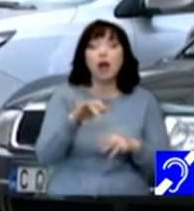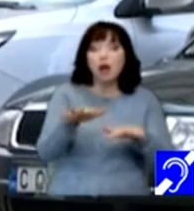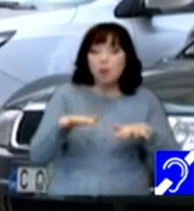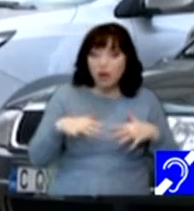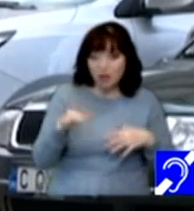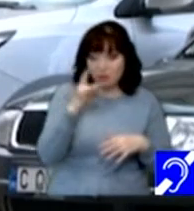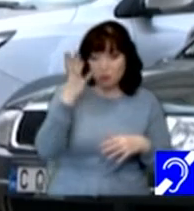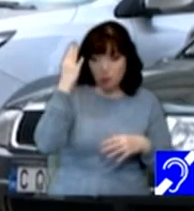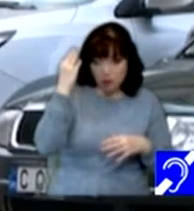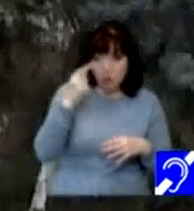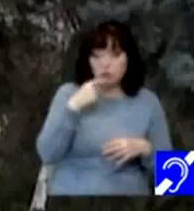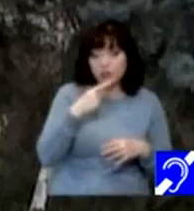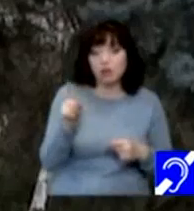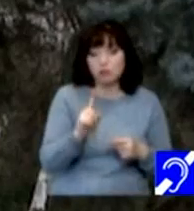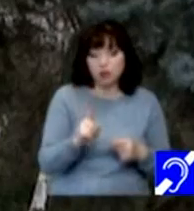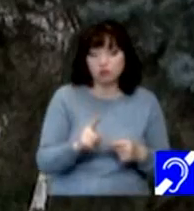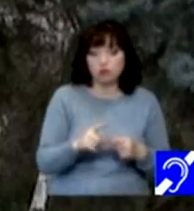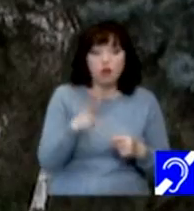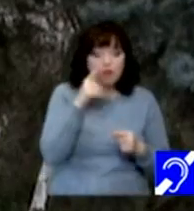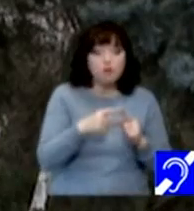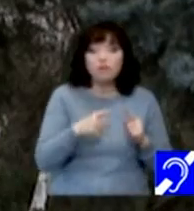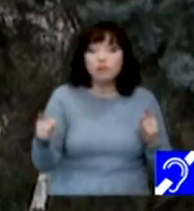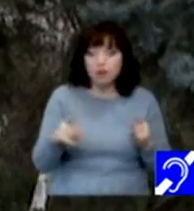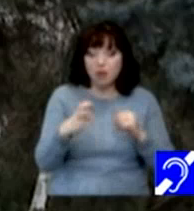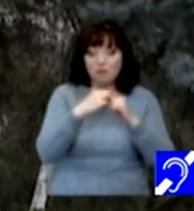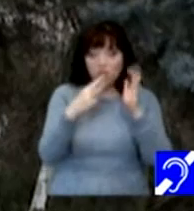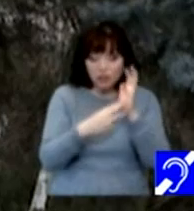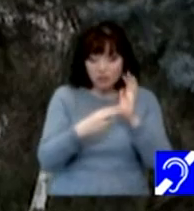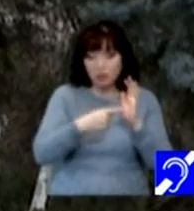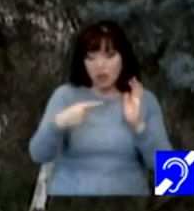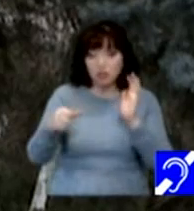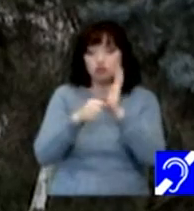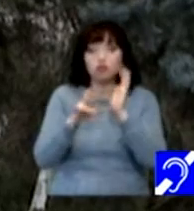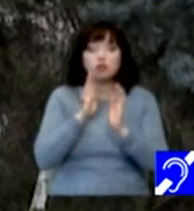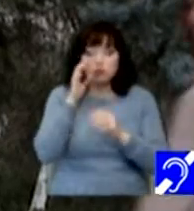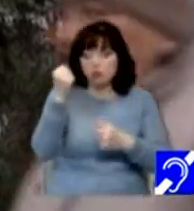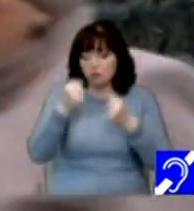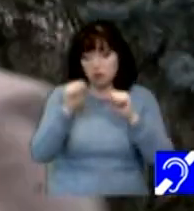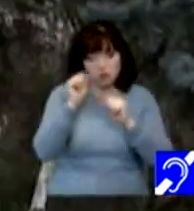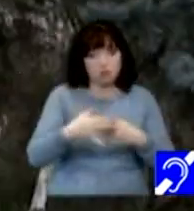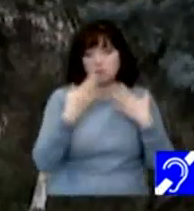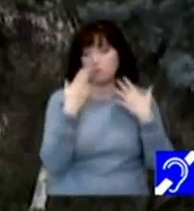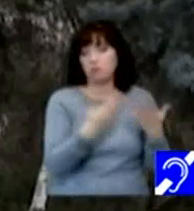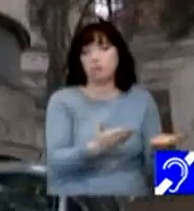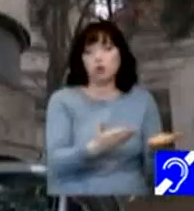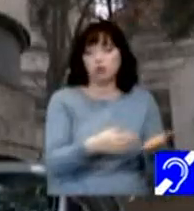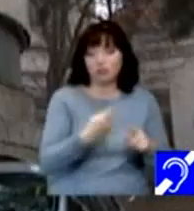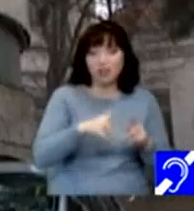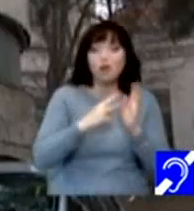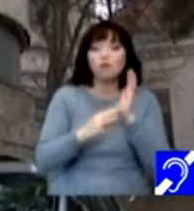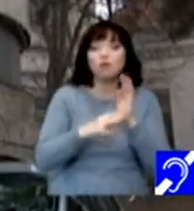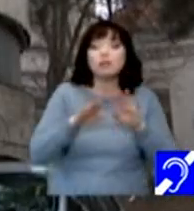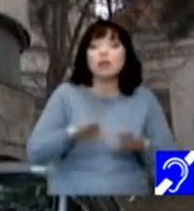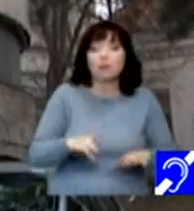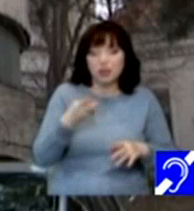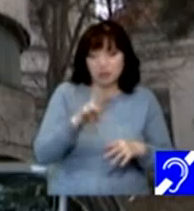Parlamentului Republicii Moldova ne-a comunicat că în intervalul orelor 18-6 dimineața șoferii pot folosi cele 80 de locuri de